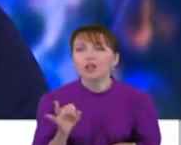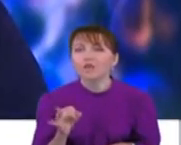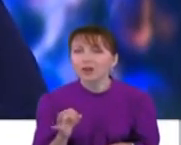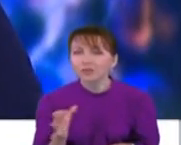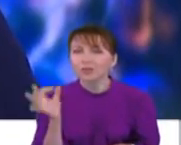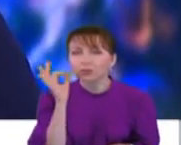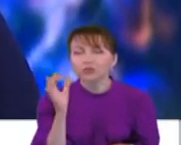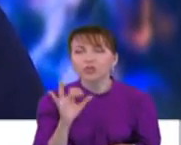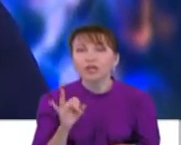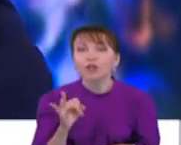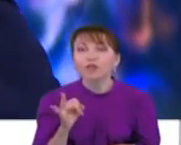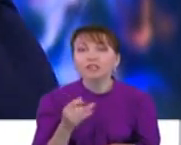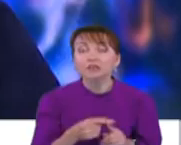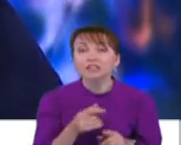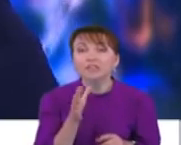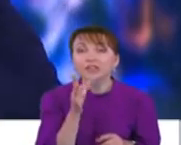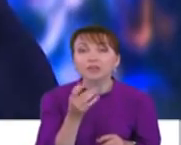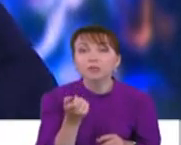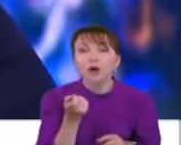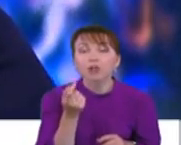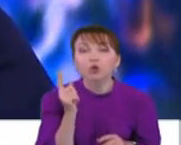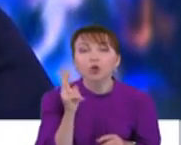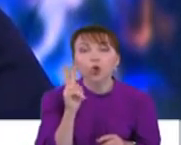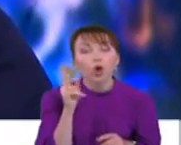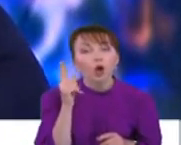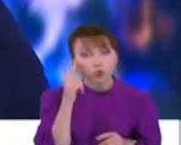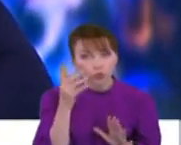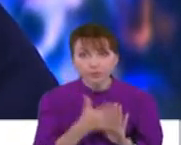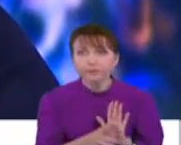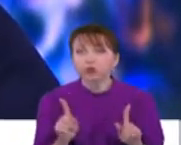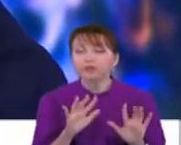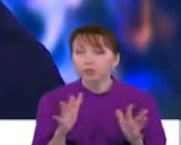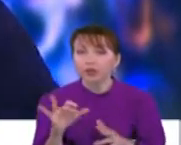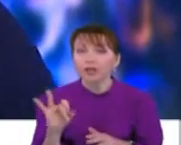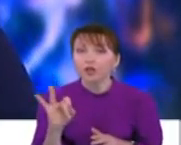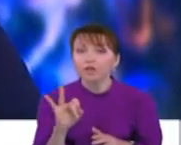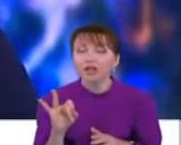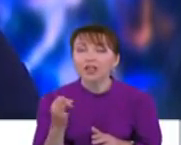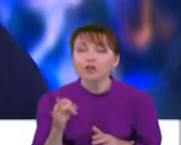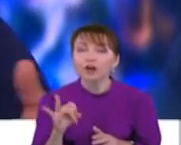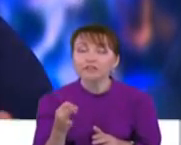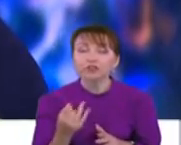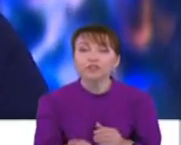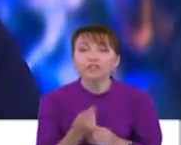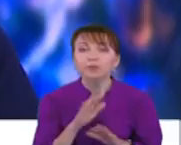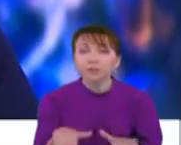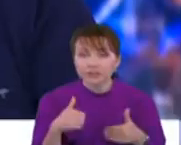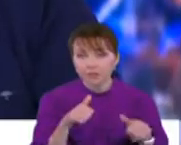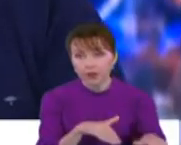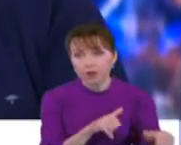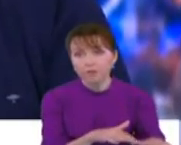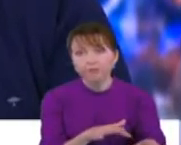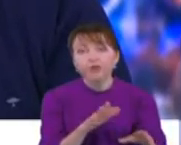про Іловайськ в ті хвилини мало хто взагалі розумів, що відбувається. Це ж Іловайськ же виник після параду. І але парад... вони